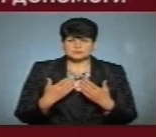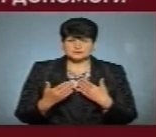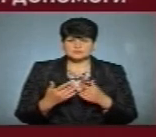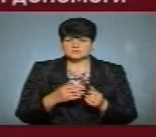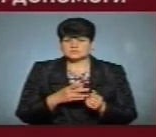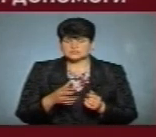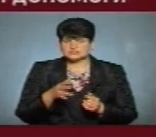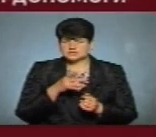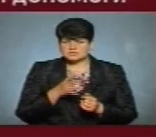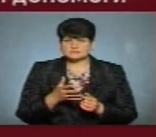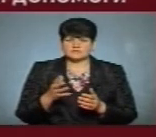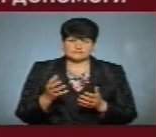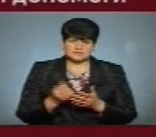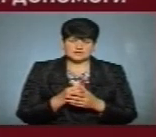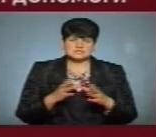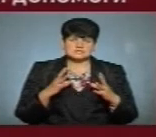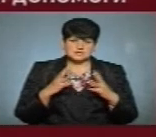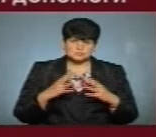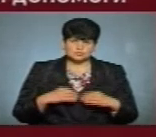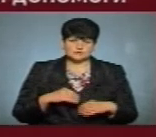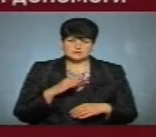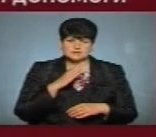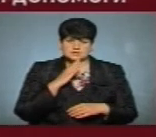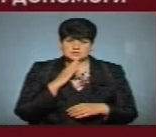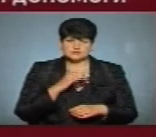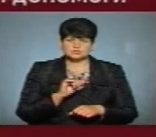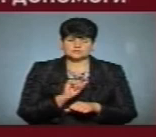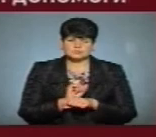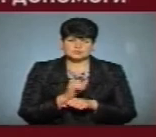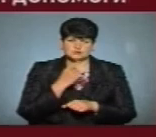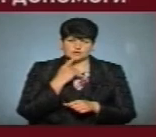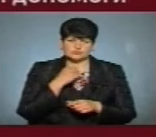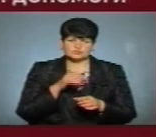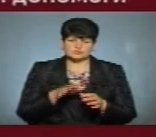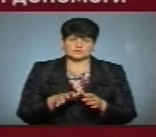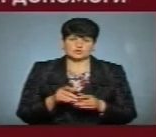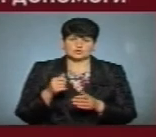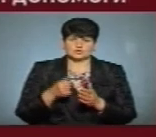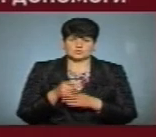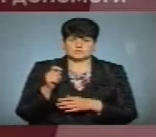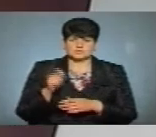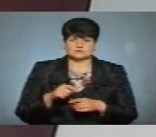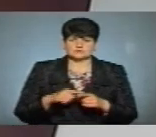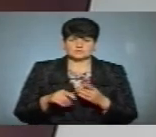деякий час все ж таки вдалося заспокоїти її та зупинити кровотечу до приїзду швидкої медичної допомоги.